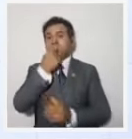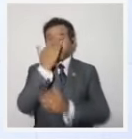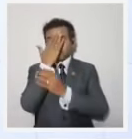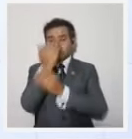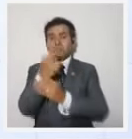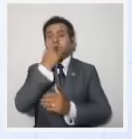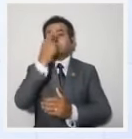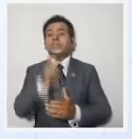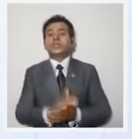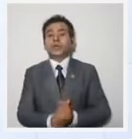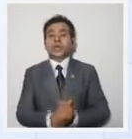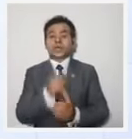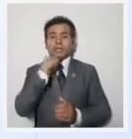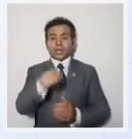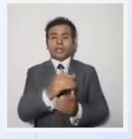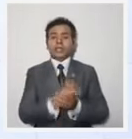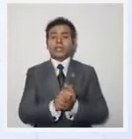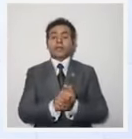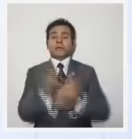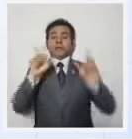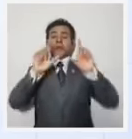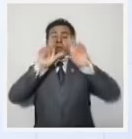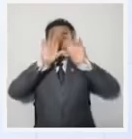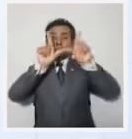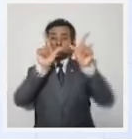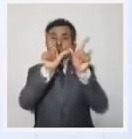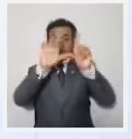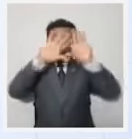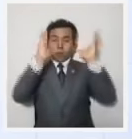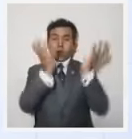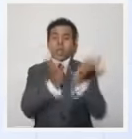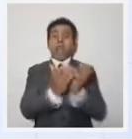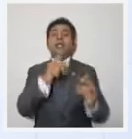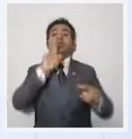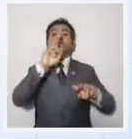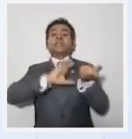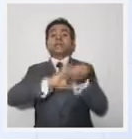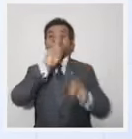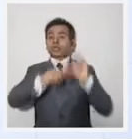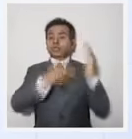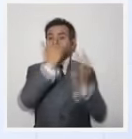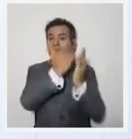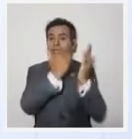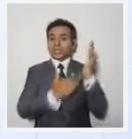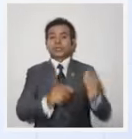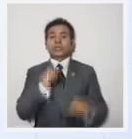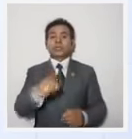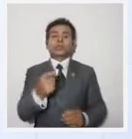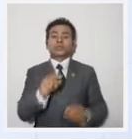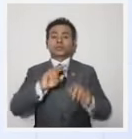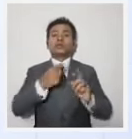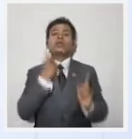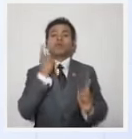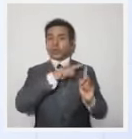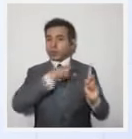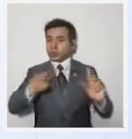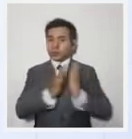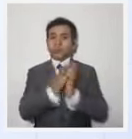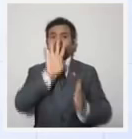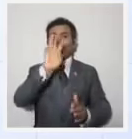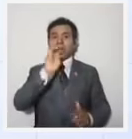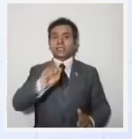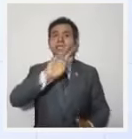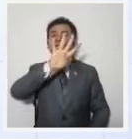দক্ষিণ পূর্ব এশিয়া আমাদের এই ছিল বাংলাদেশ পরিস্থিতি। আমরা দক্ষিণ পূর্ব এশিয়ার কোভিড-19 পরিস্থিতি, যেটা বিশ্ব স্বাস্থ্য